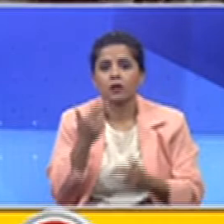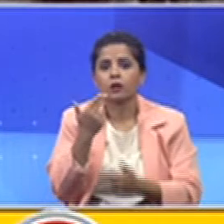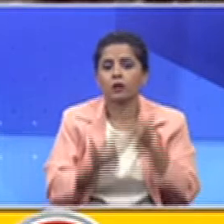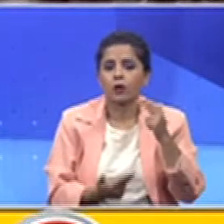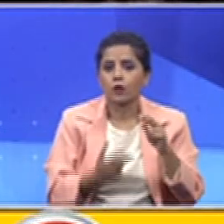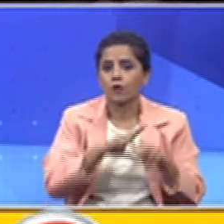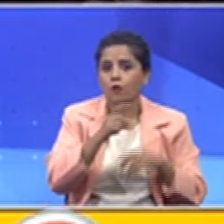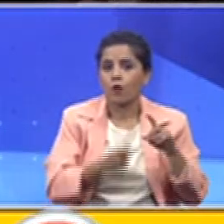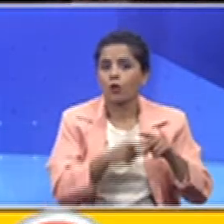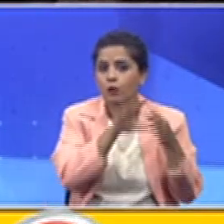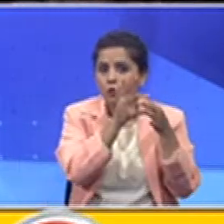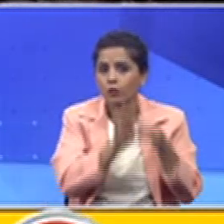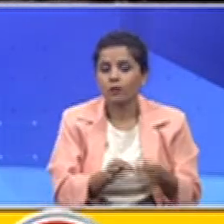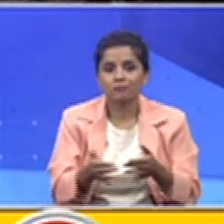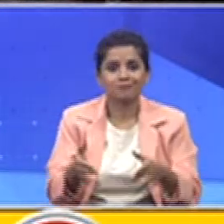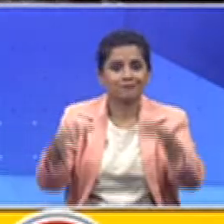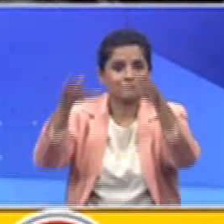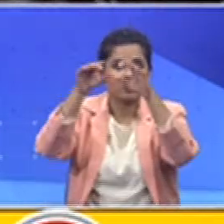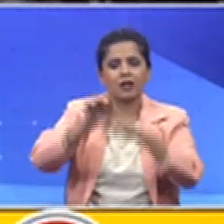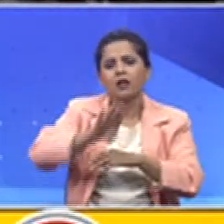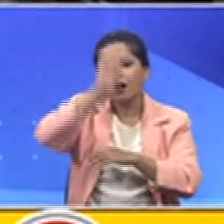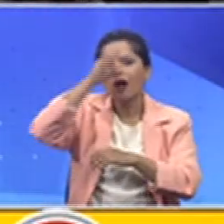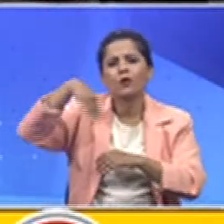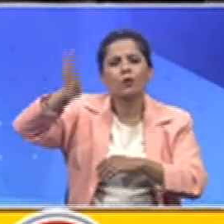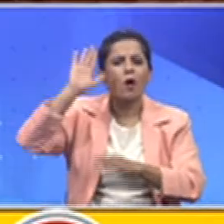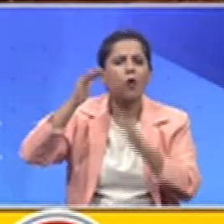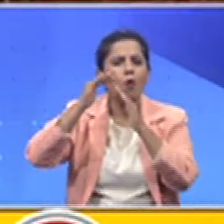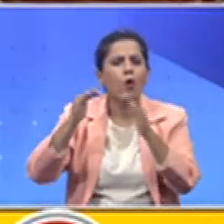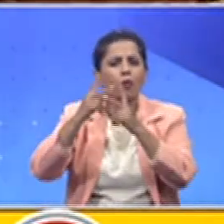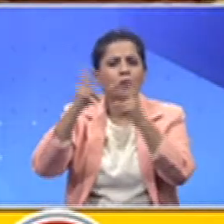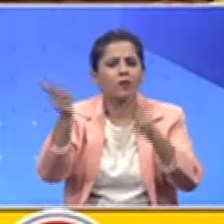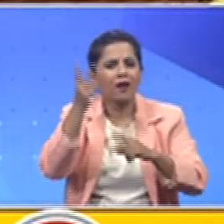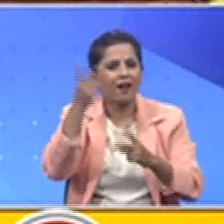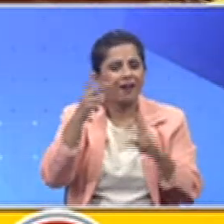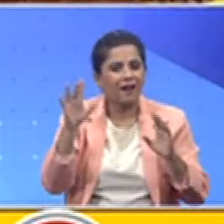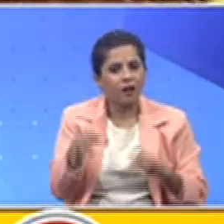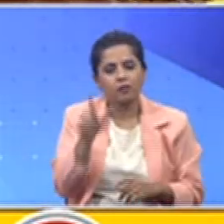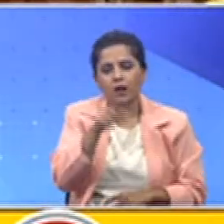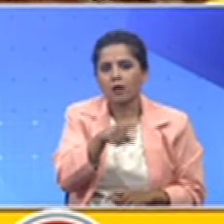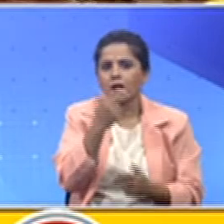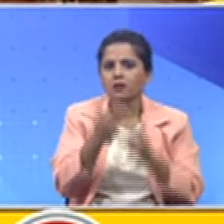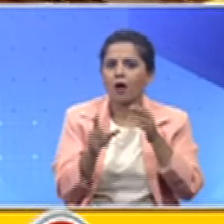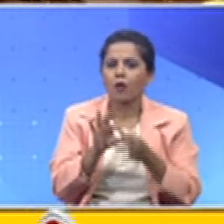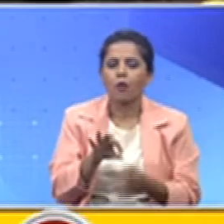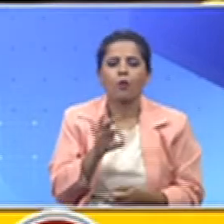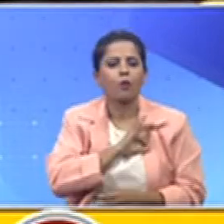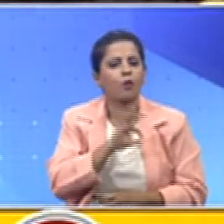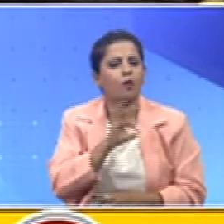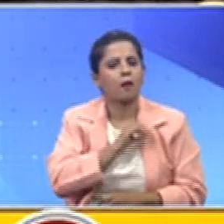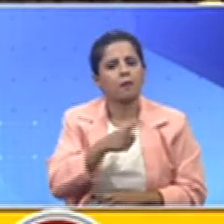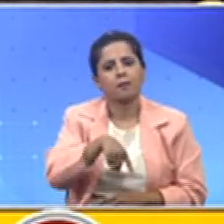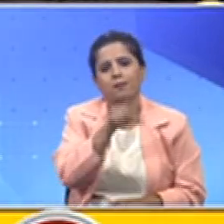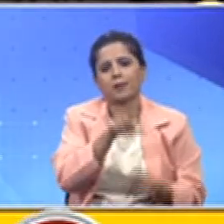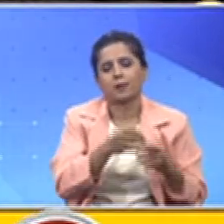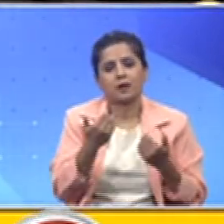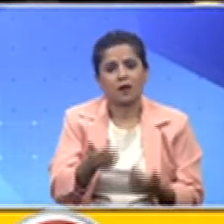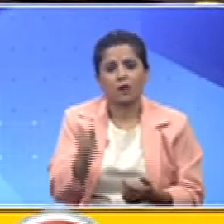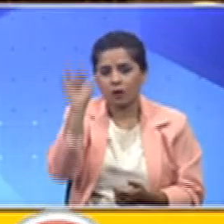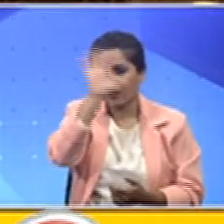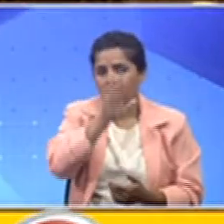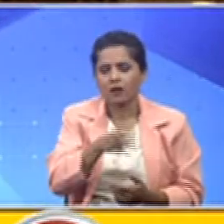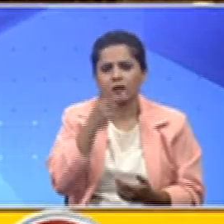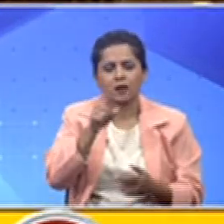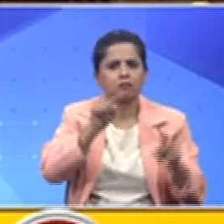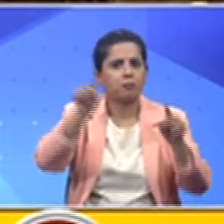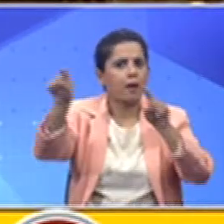फोर्ट से जुड़ी कहानियां भी लोगों को खूब पसंद आई। साथियों, आज जब देश में चारों